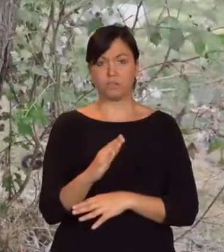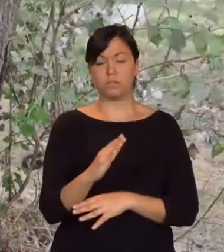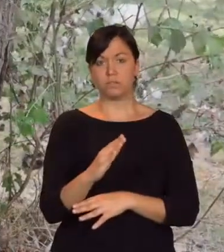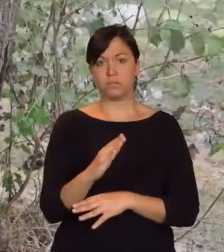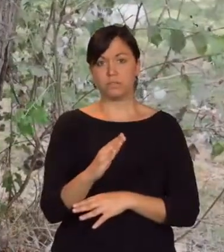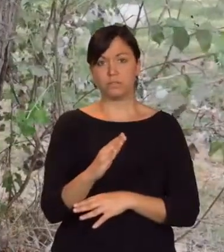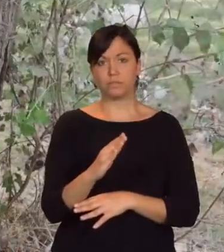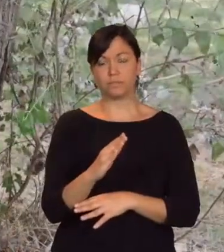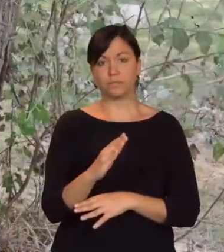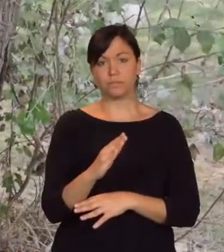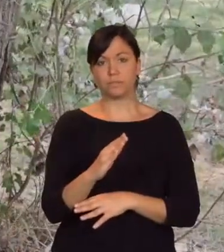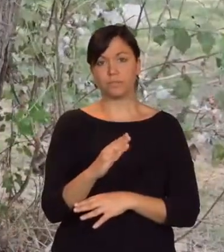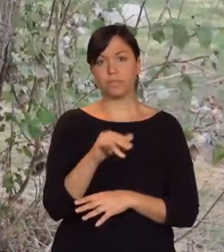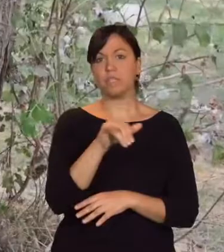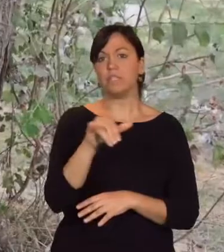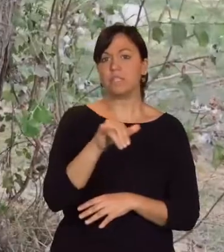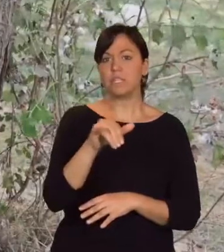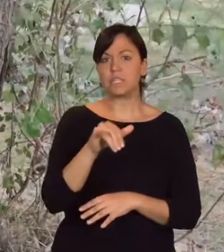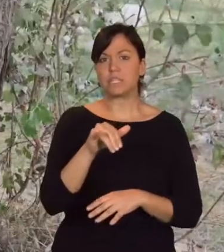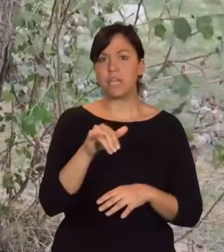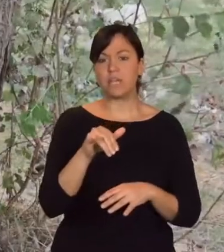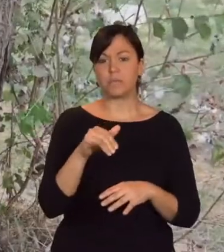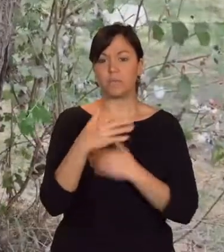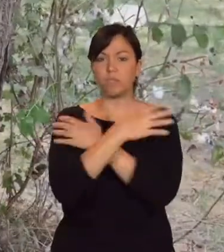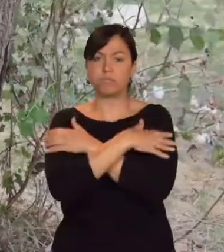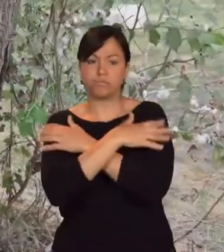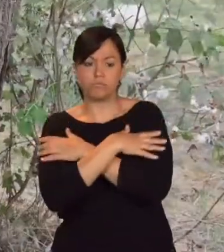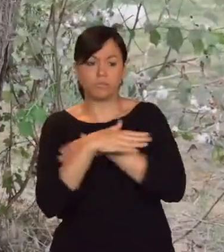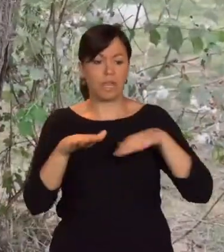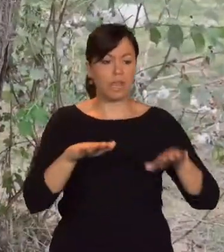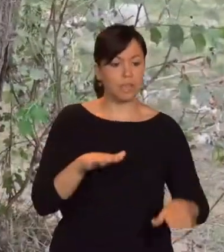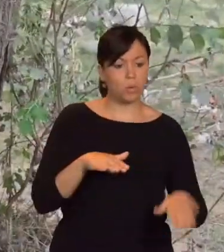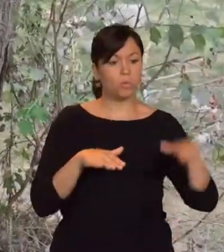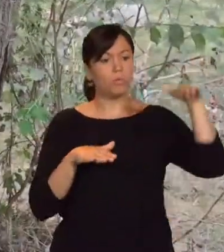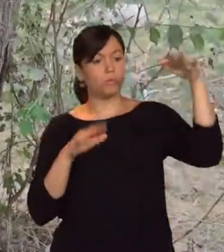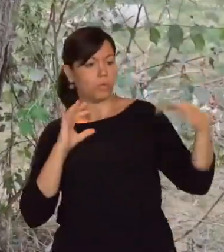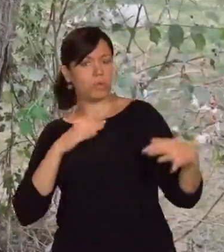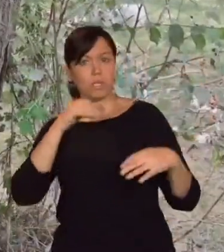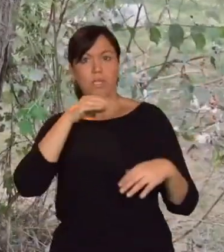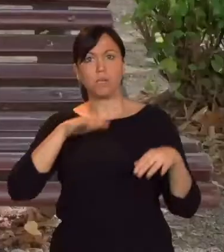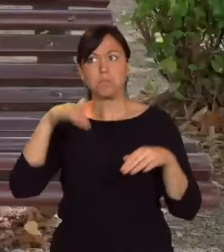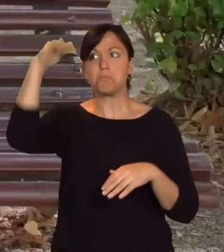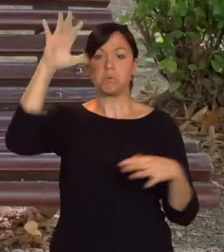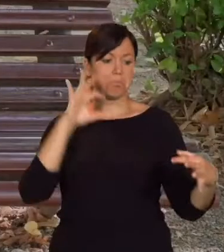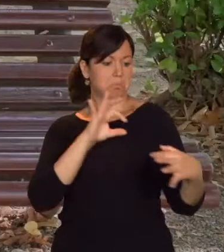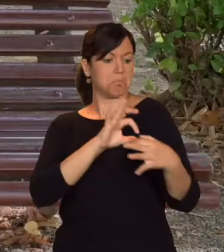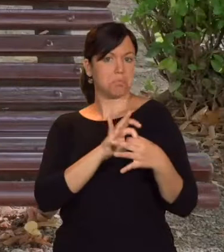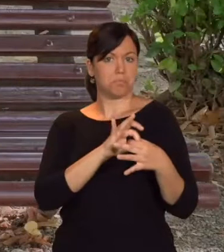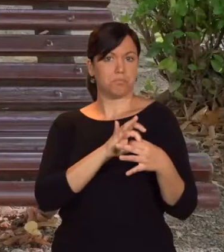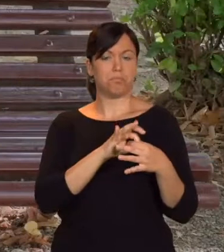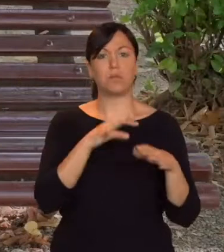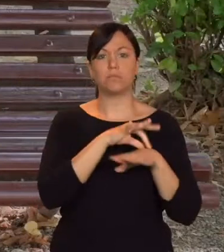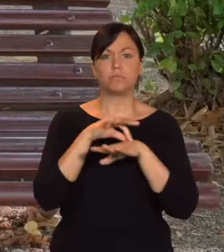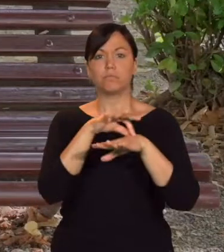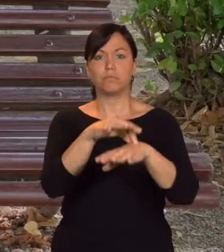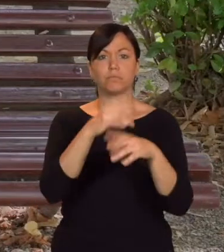Va ser com un retrobament amb la infància, no?, des d'un lloc doncs, ja des de la maduresa. No? Vam fer una visita guiada per